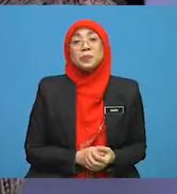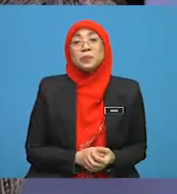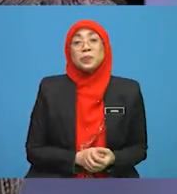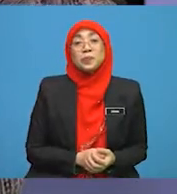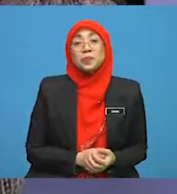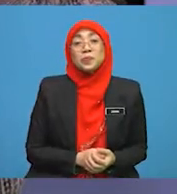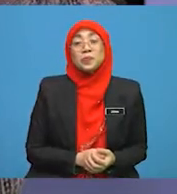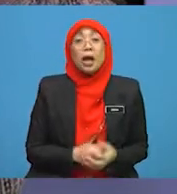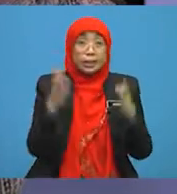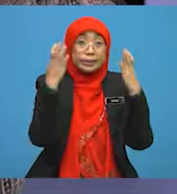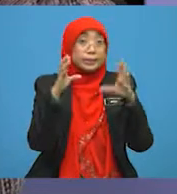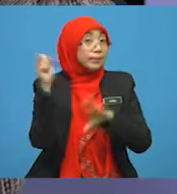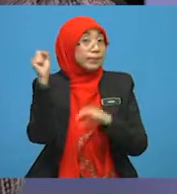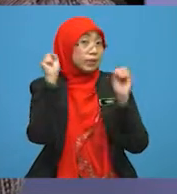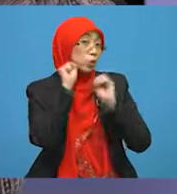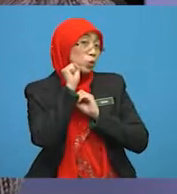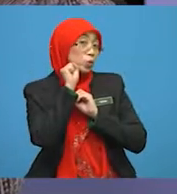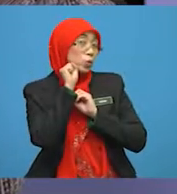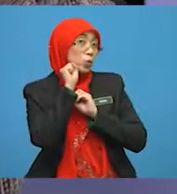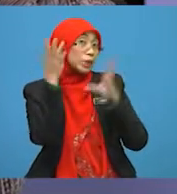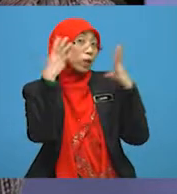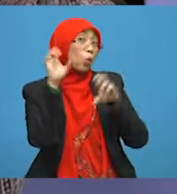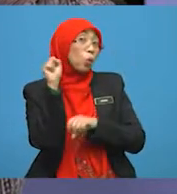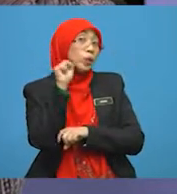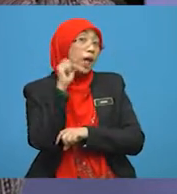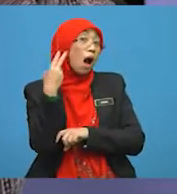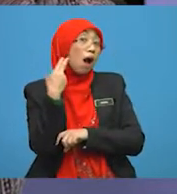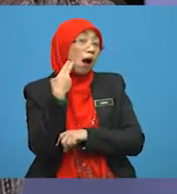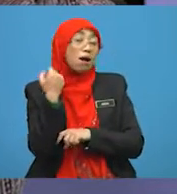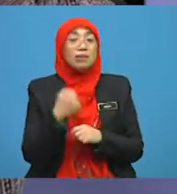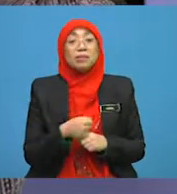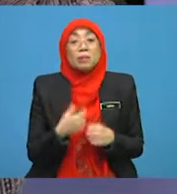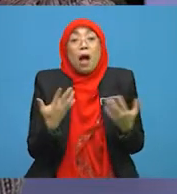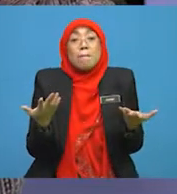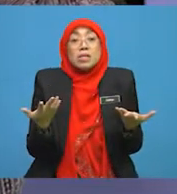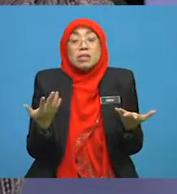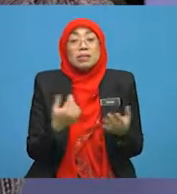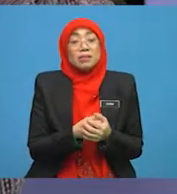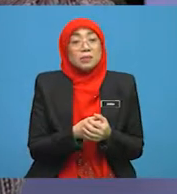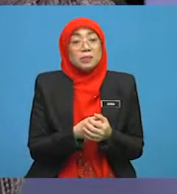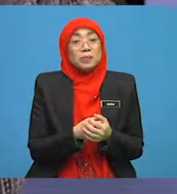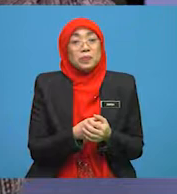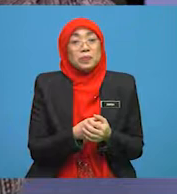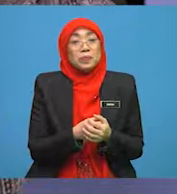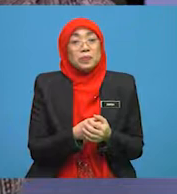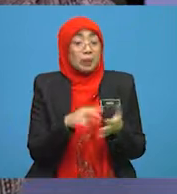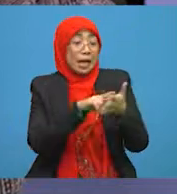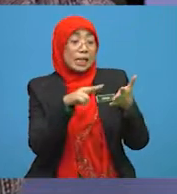kepada Cikgu Siha untuk menghuraikan mironim dan polisemi dengan lebih lanjut. Silakan